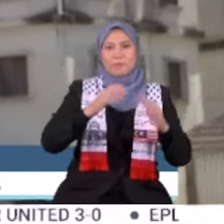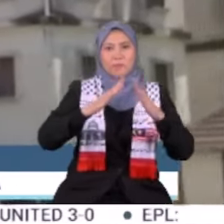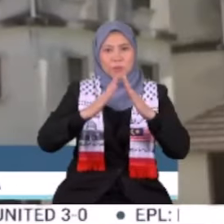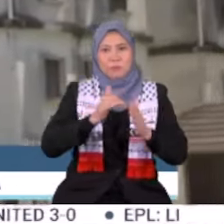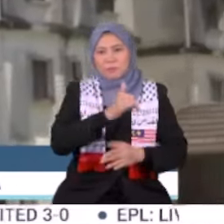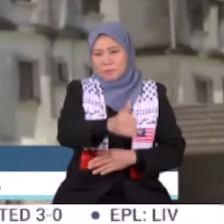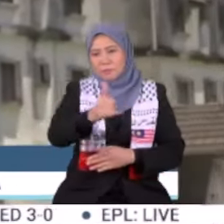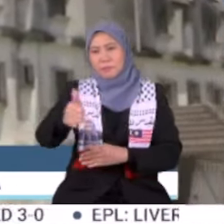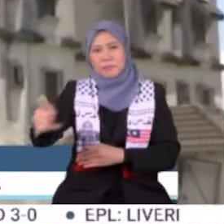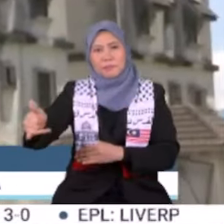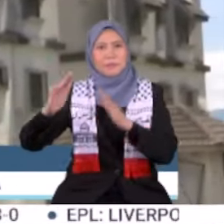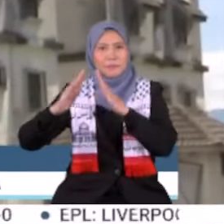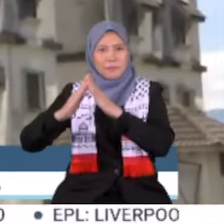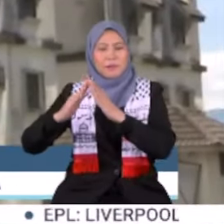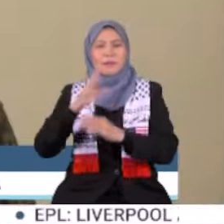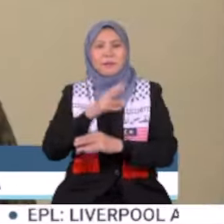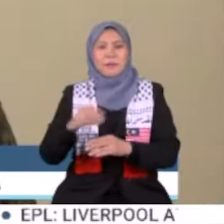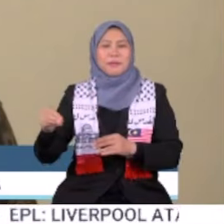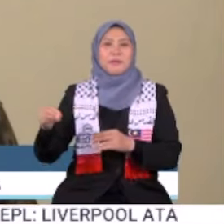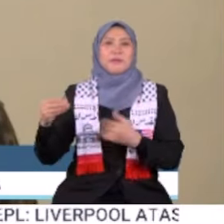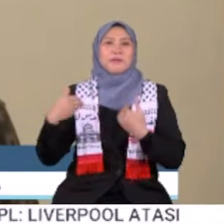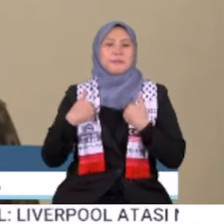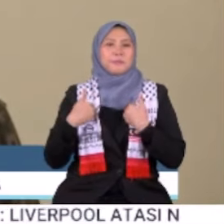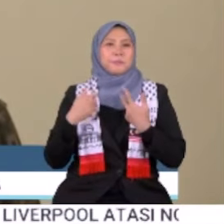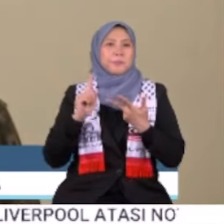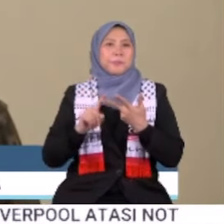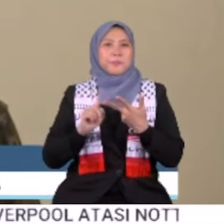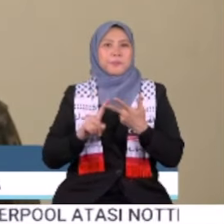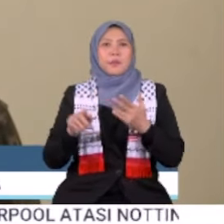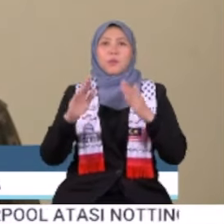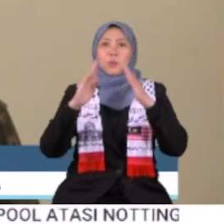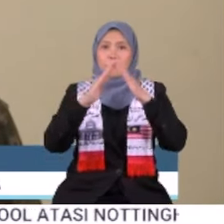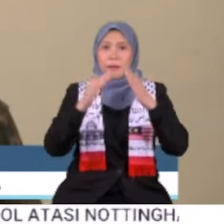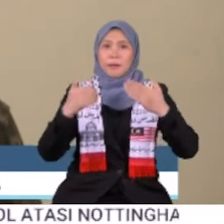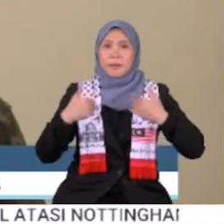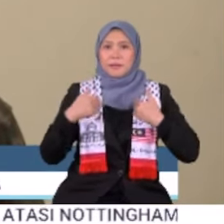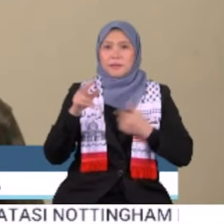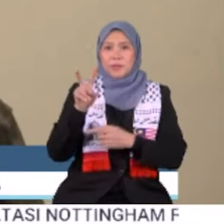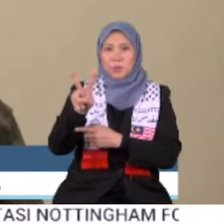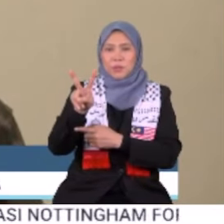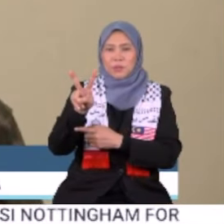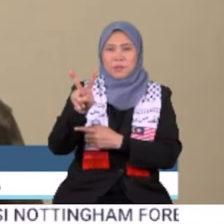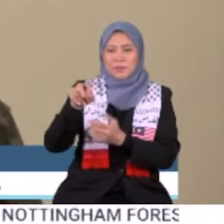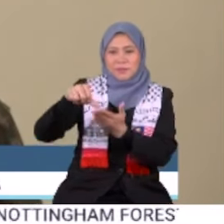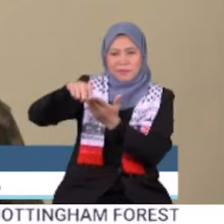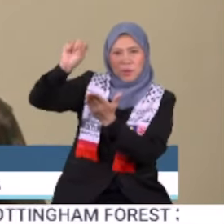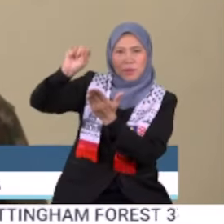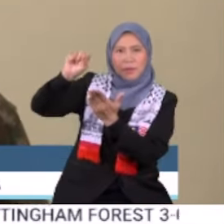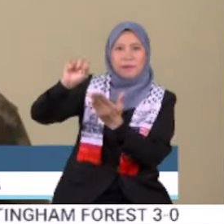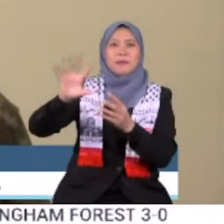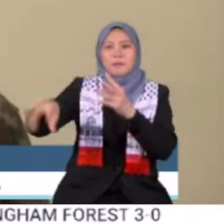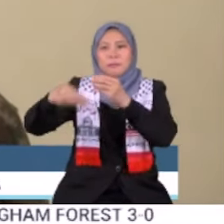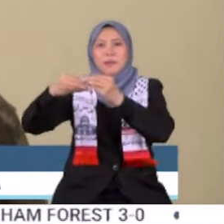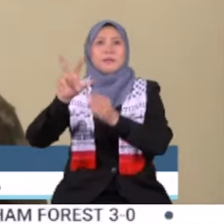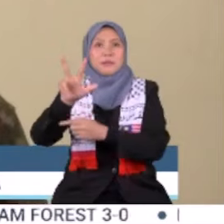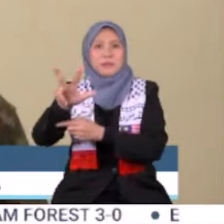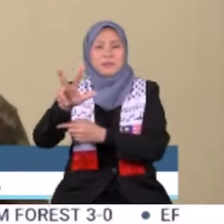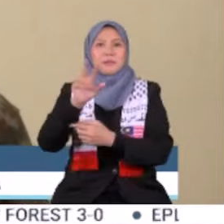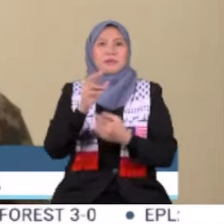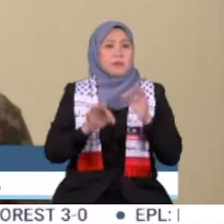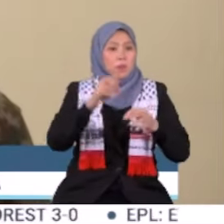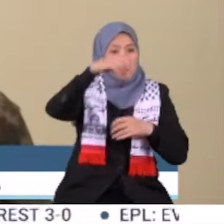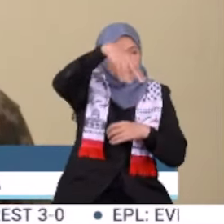yang ketiga, kita melaksanakan kerja-kerja peningkatan di mana ada satu rumah yang ada dua suit soket, kita jadikan kepada tiga soket. Lampu ada